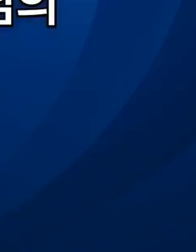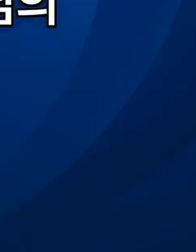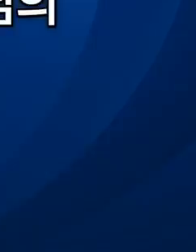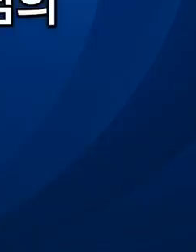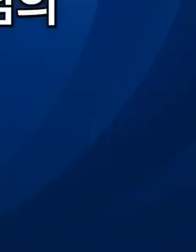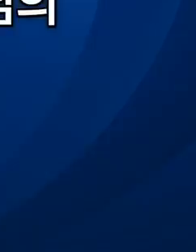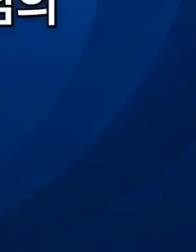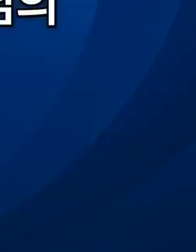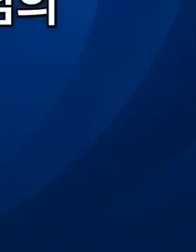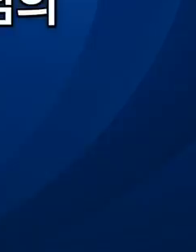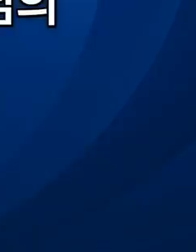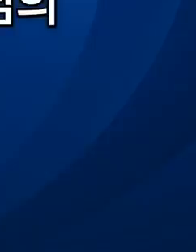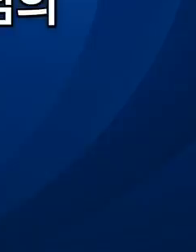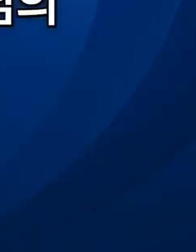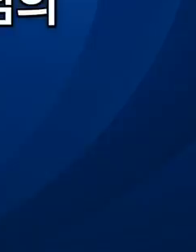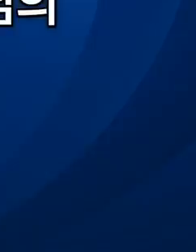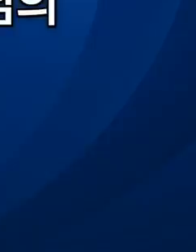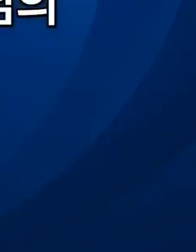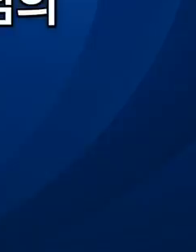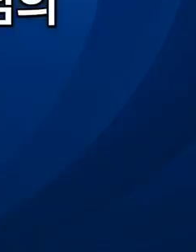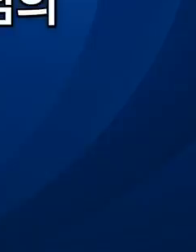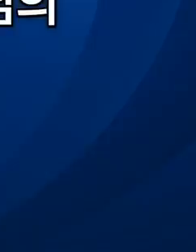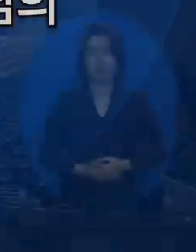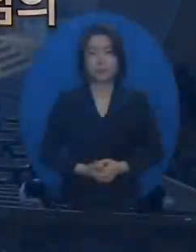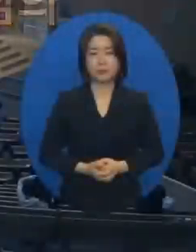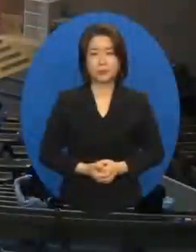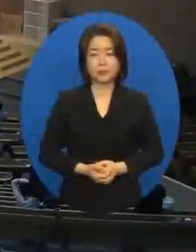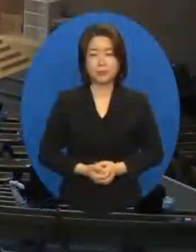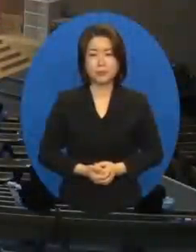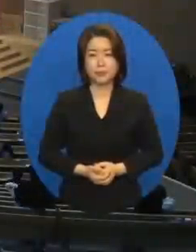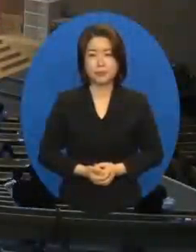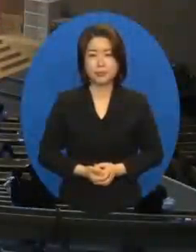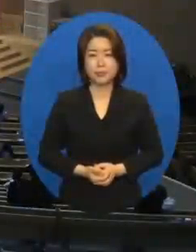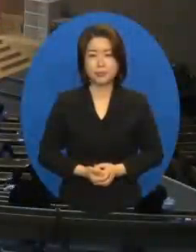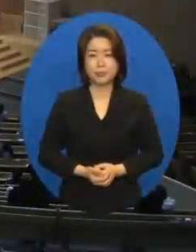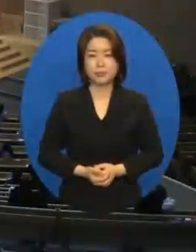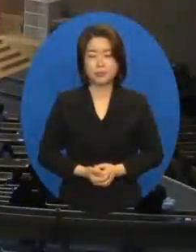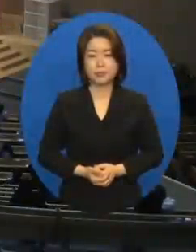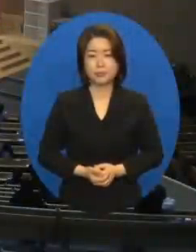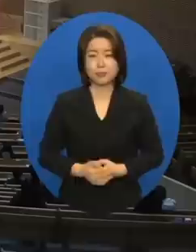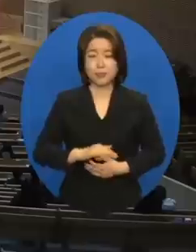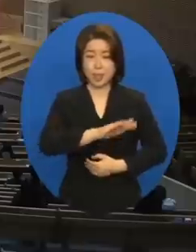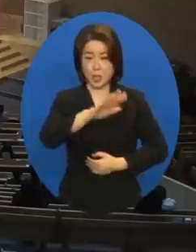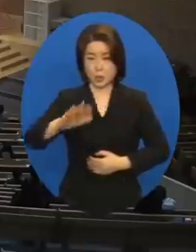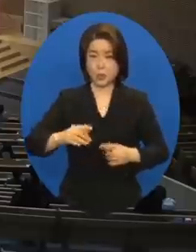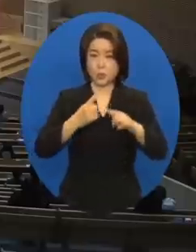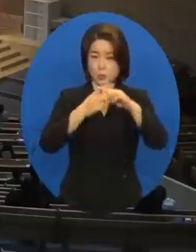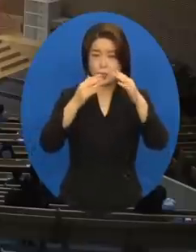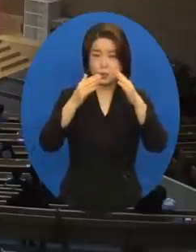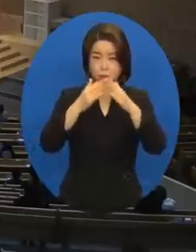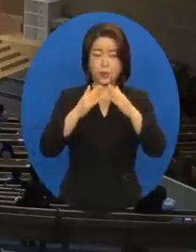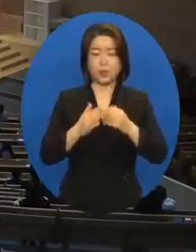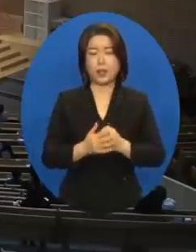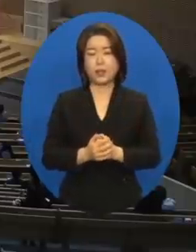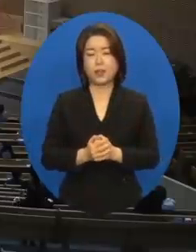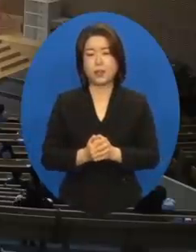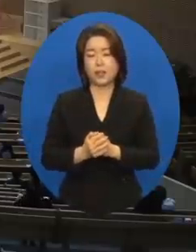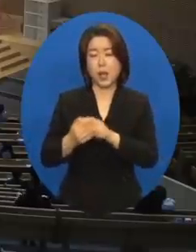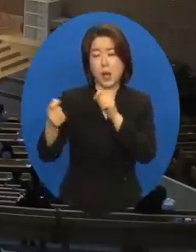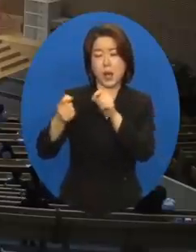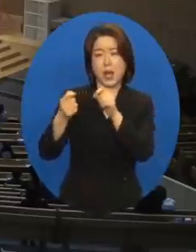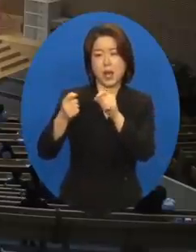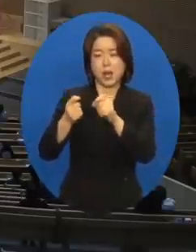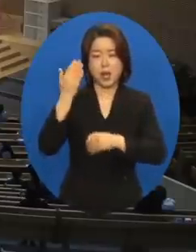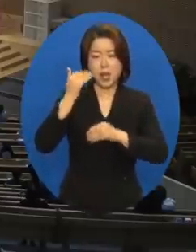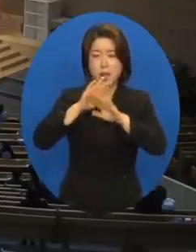하나님의 의가 되게 하시려는 것입니다 어 우리 교회에 에 가까이에 있는